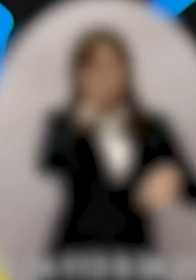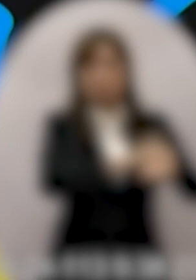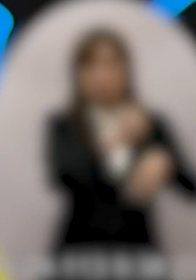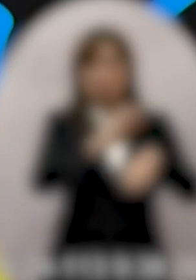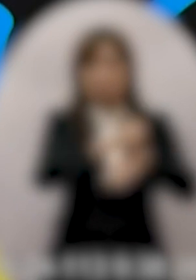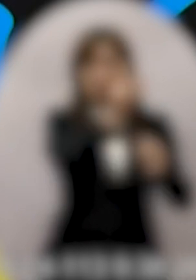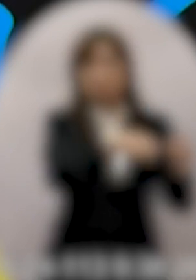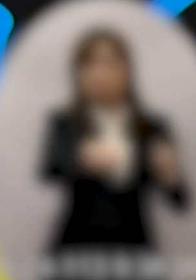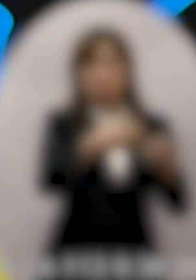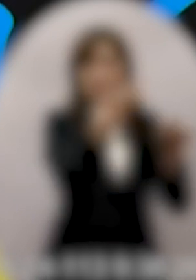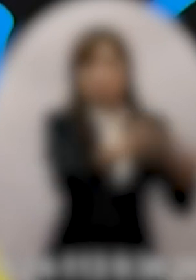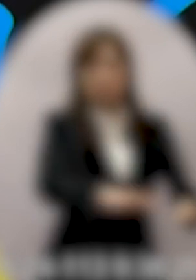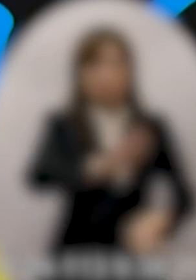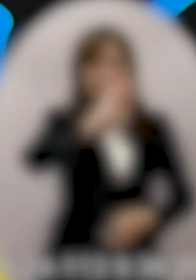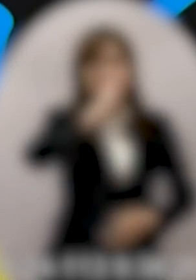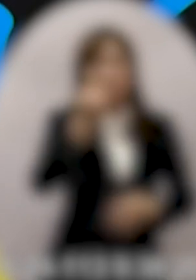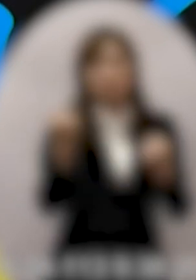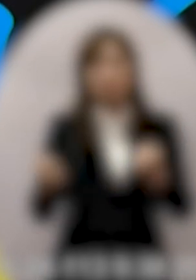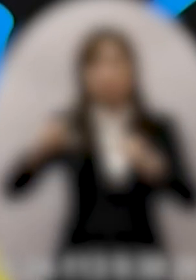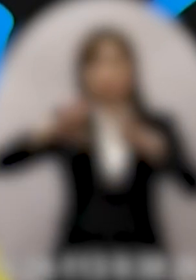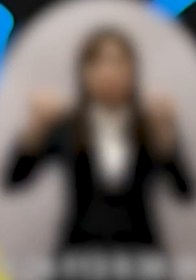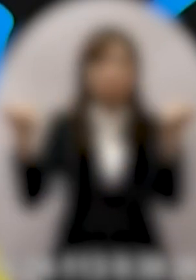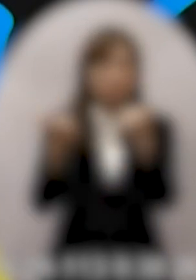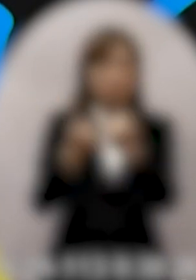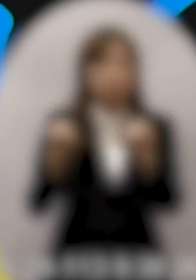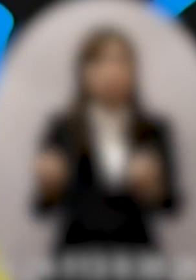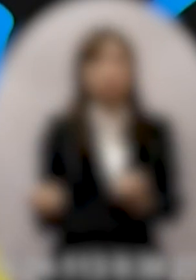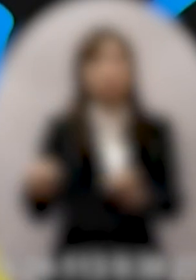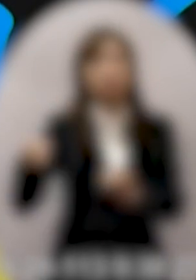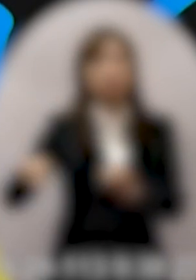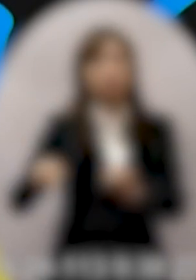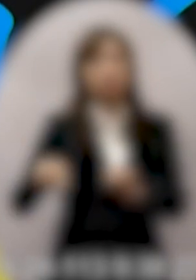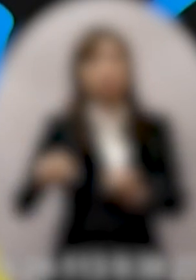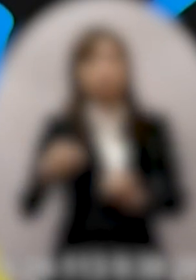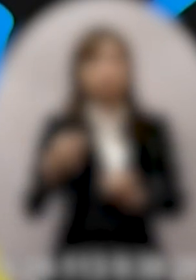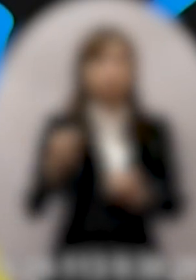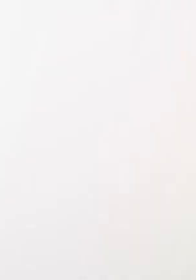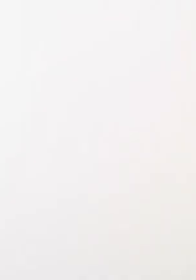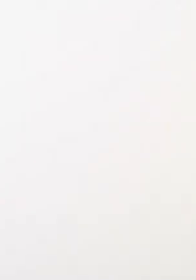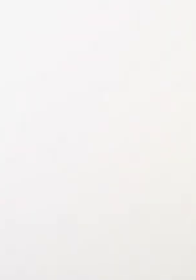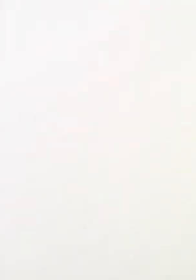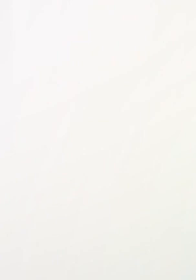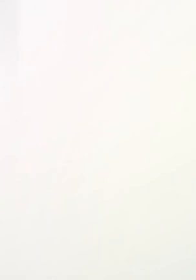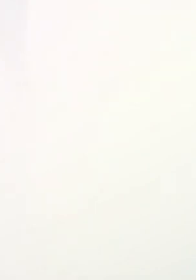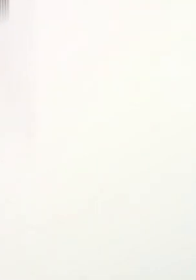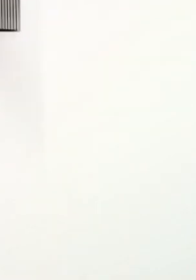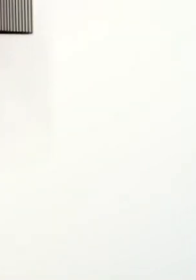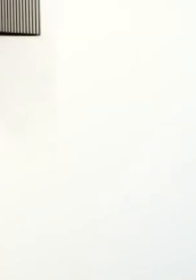我希望发挥你们的才能，为台湾、为国争光。